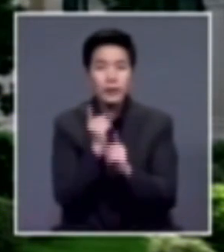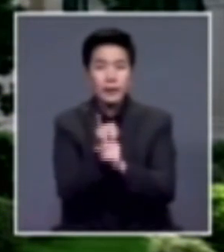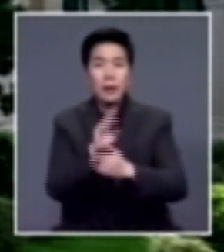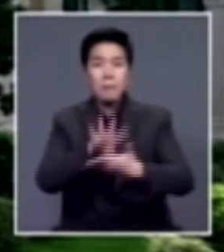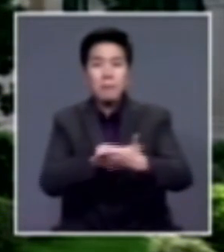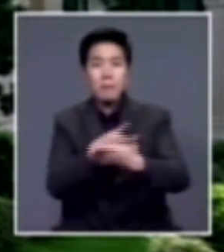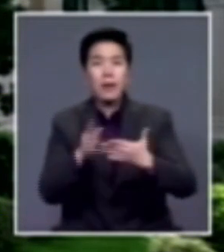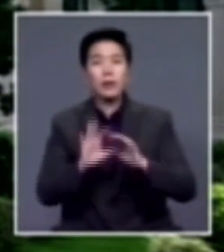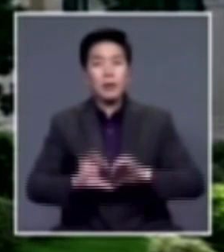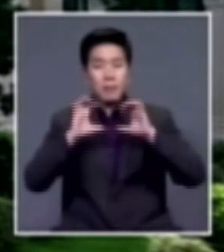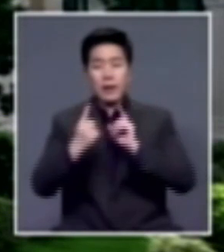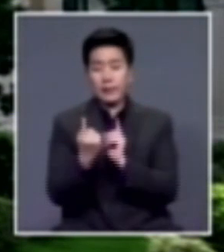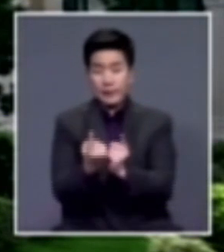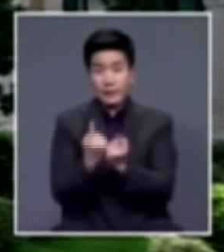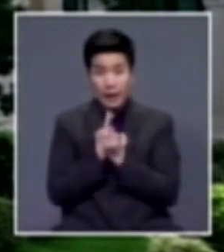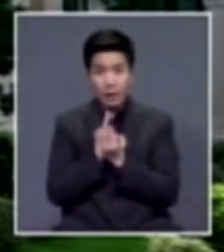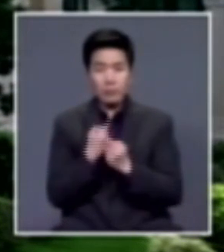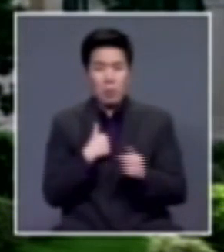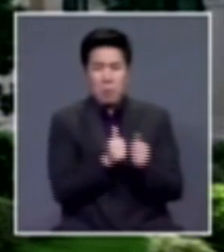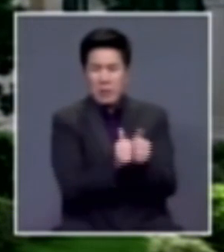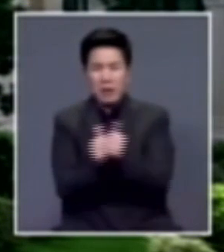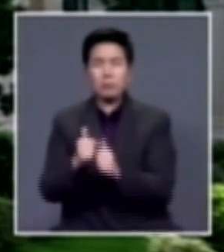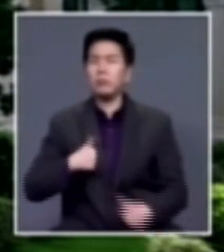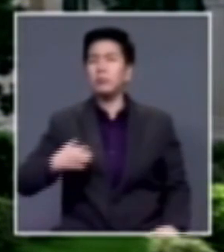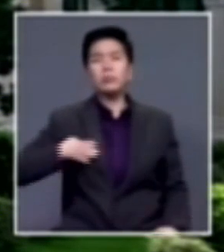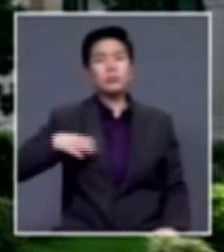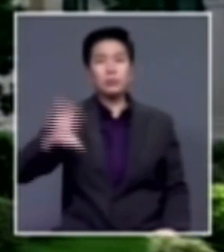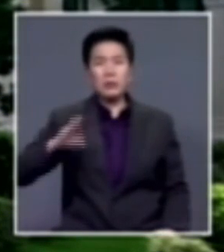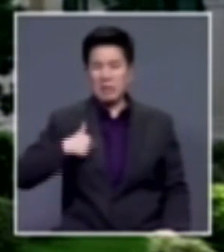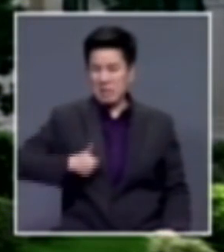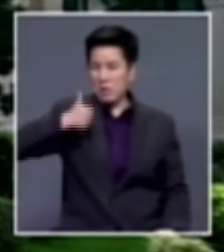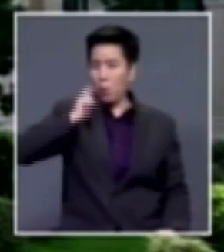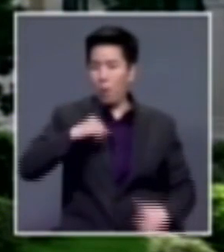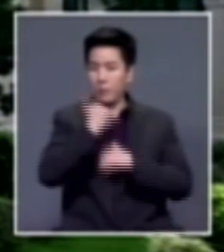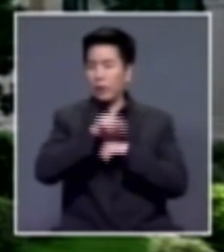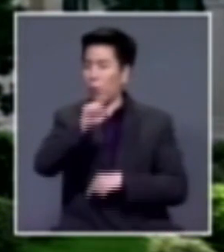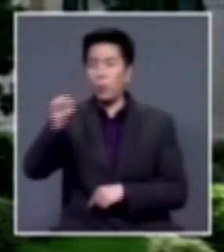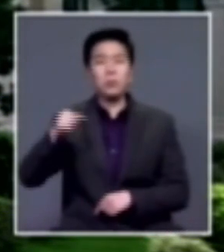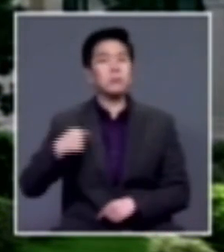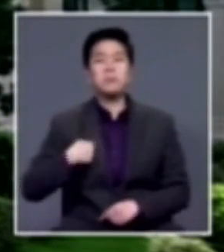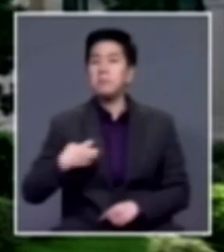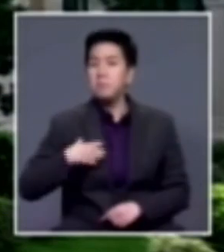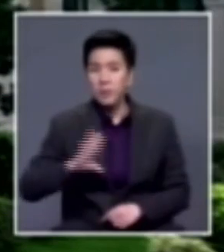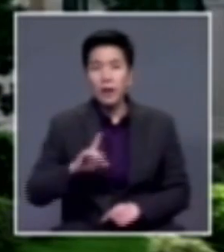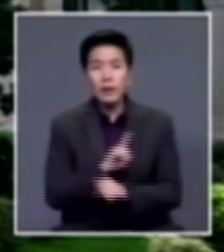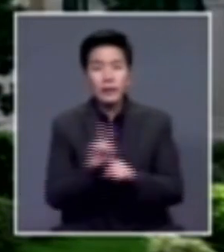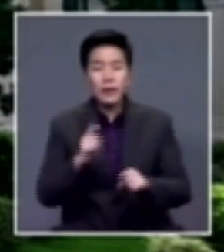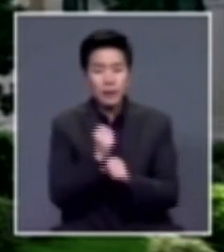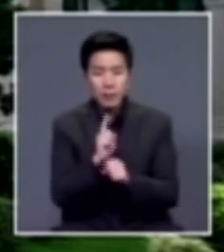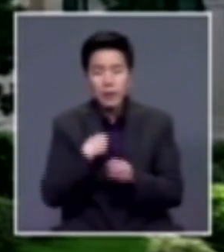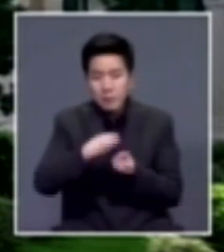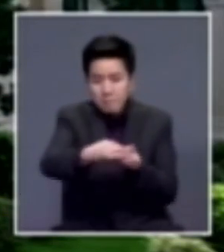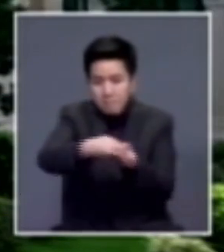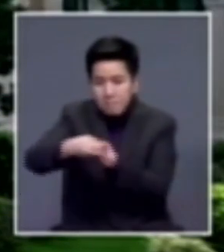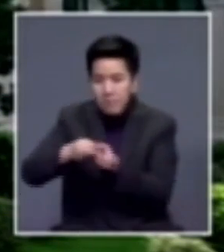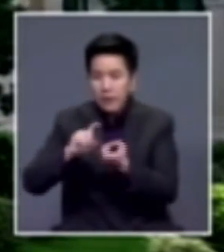ายต่างๆเป็นอย่างดีนะครับผมก็ไม่อยากไปแข่งกับใครหรืออยากให้ดีกว่าประเทศอื่นหรอกนะครับเราต้องทำยังไงจะเป็นหุ้นส่วนกัน